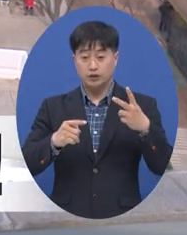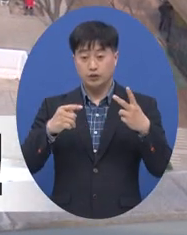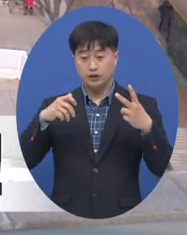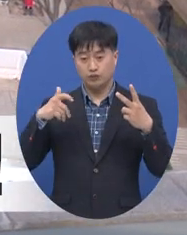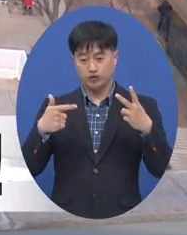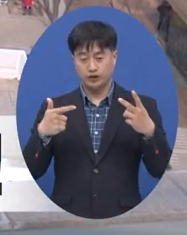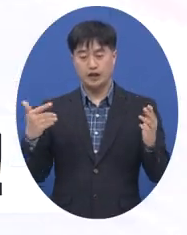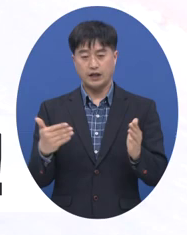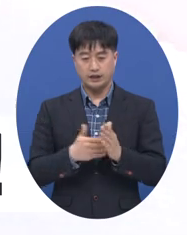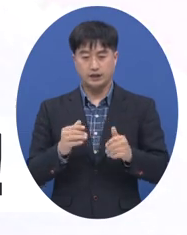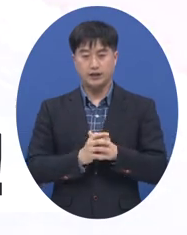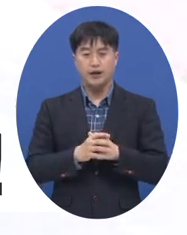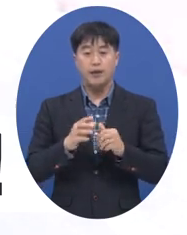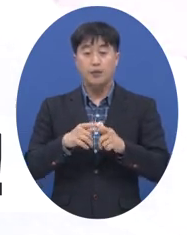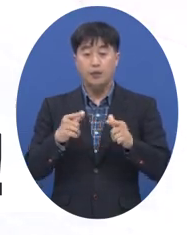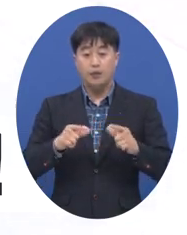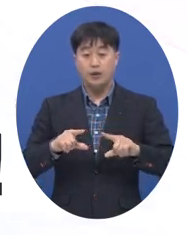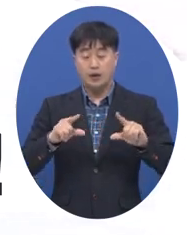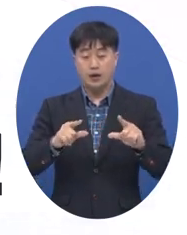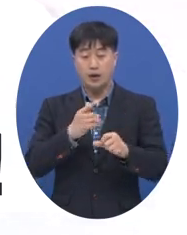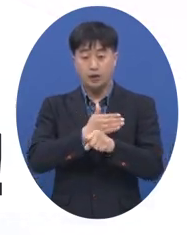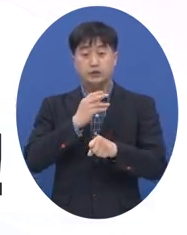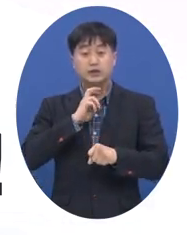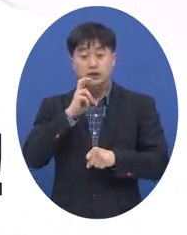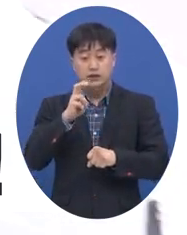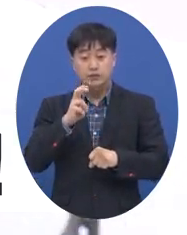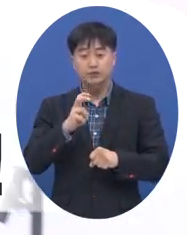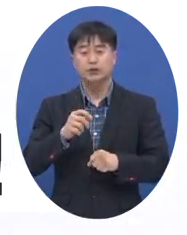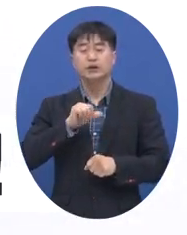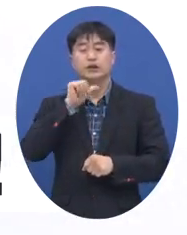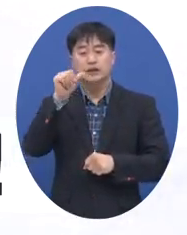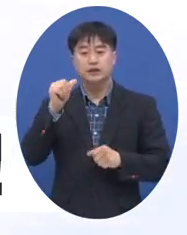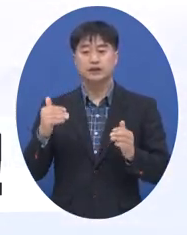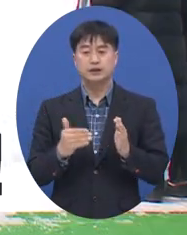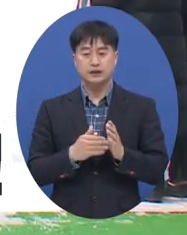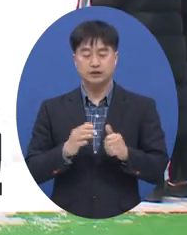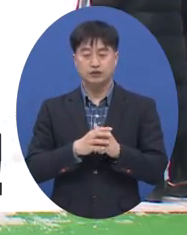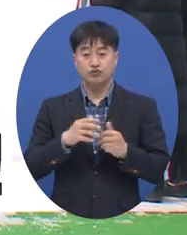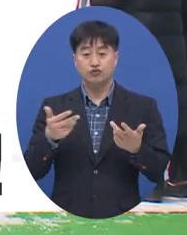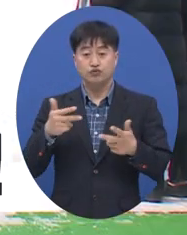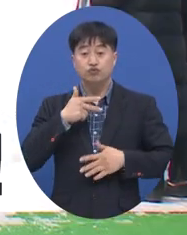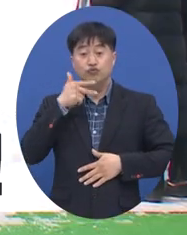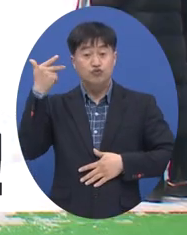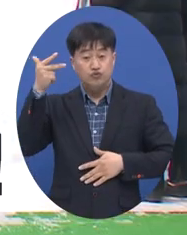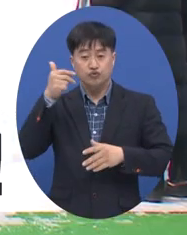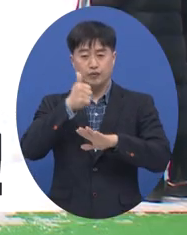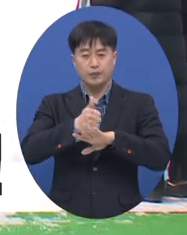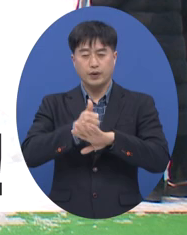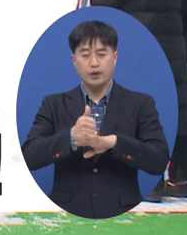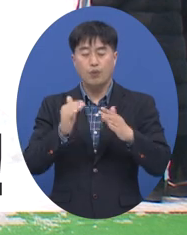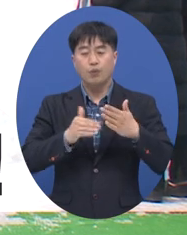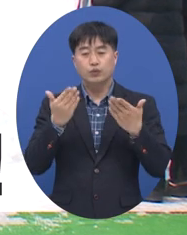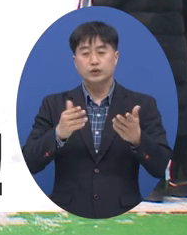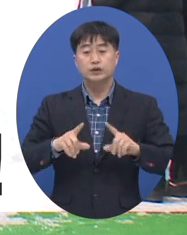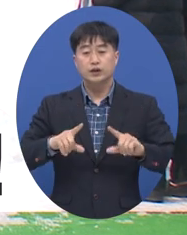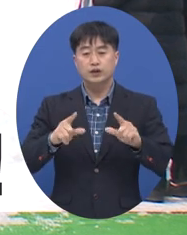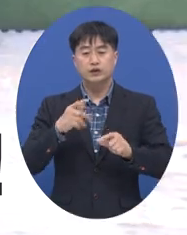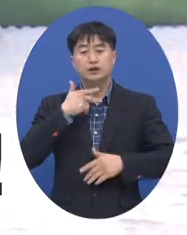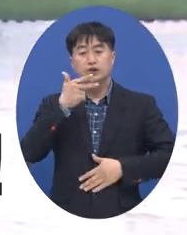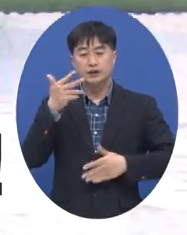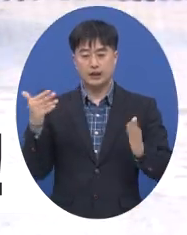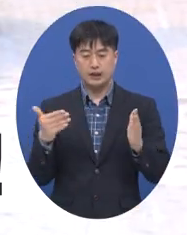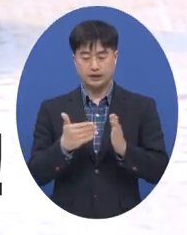눈썰매장은 평일은 매일 오전 9시 20분부터 오후 5시까지, 주말과 공휴일에는 오후 7시까지 연장